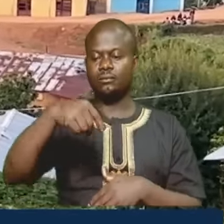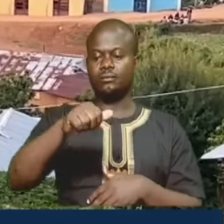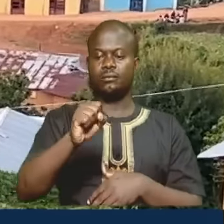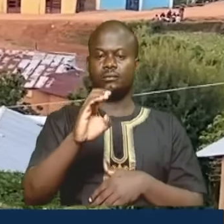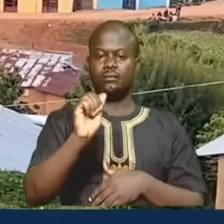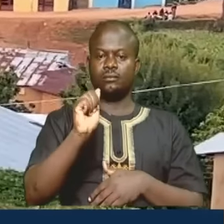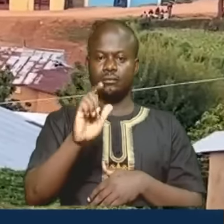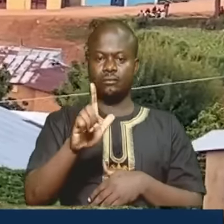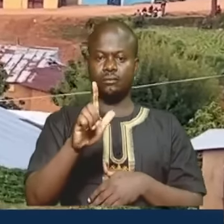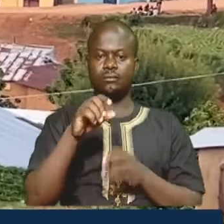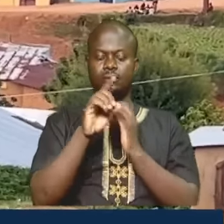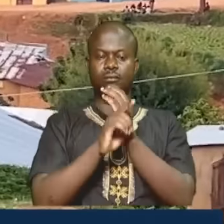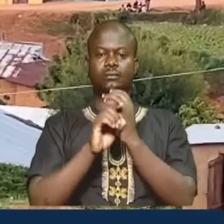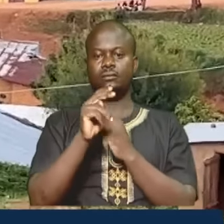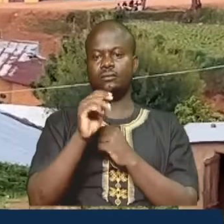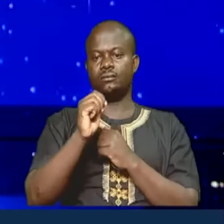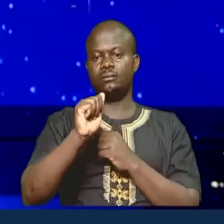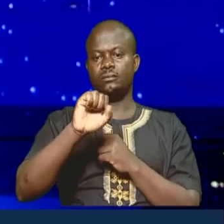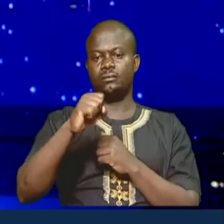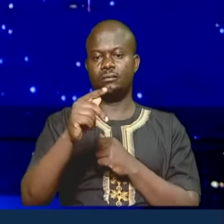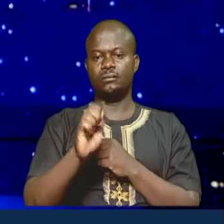Nshimiyimana, mu karere ka Nyamasheke.